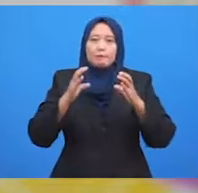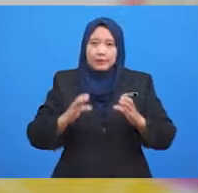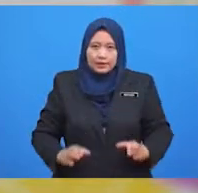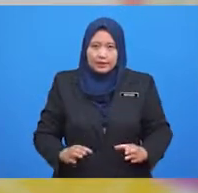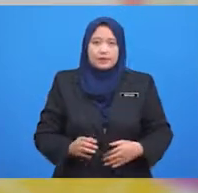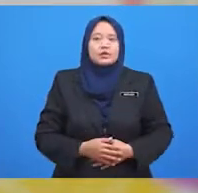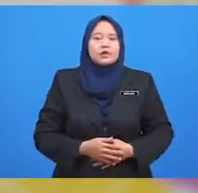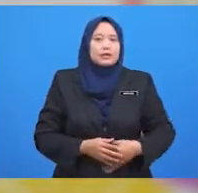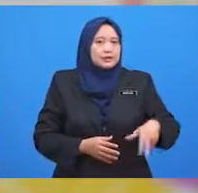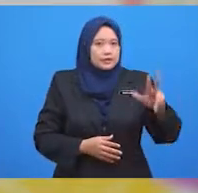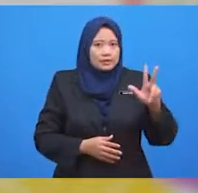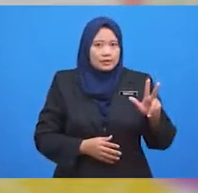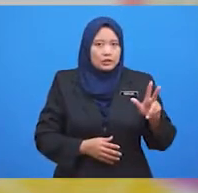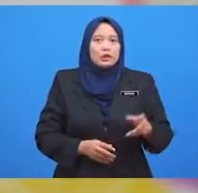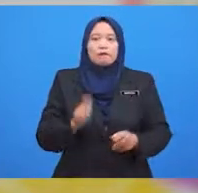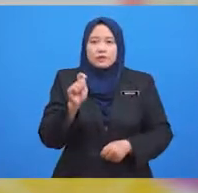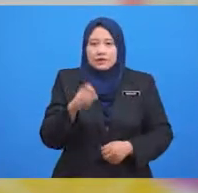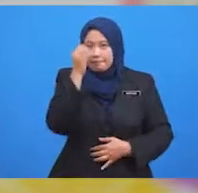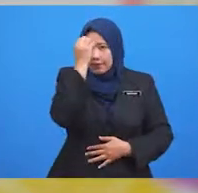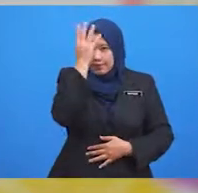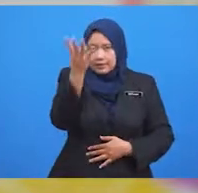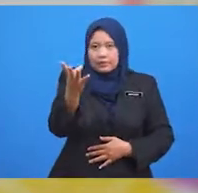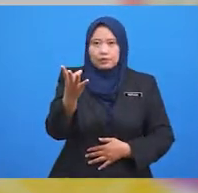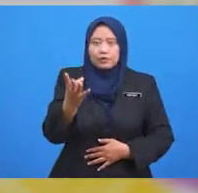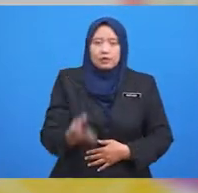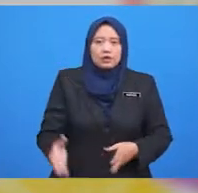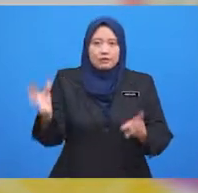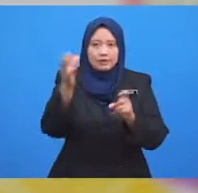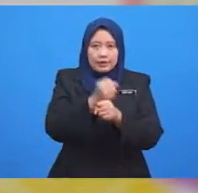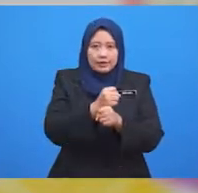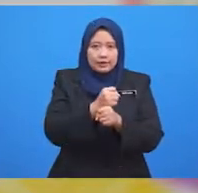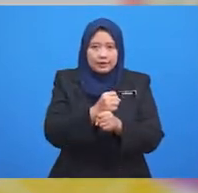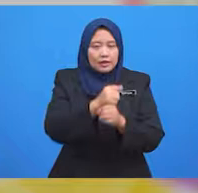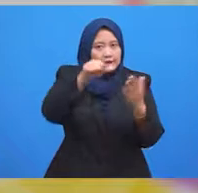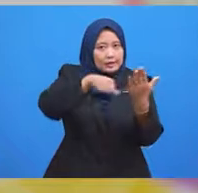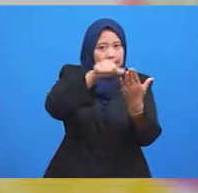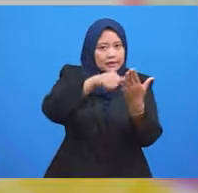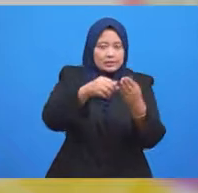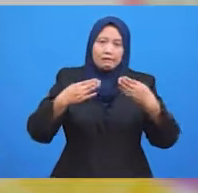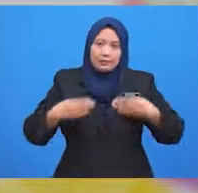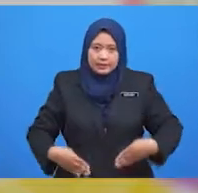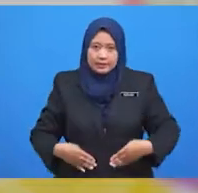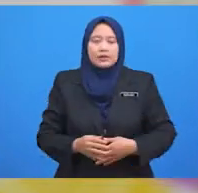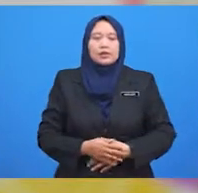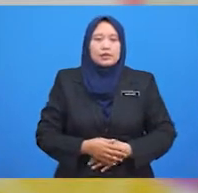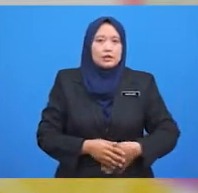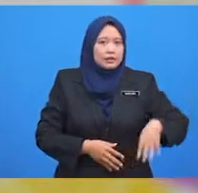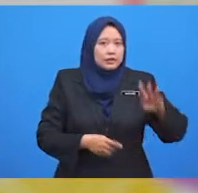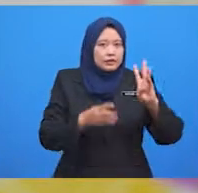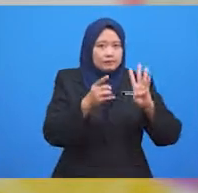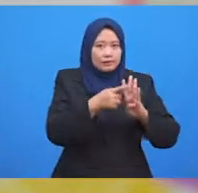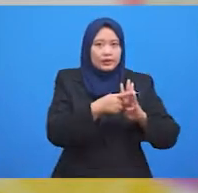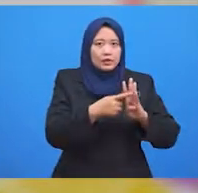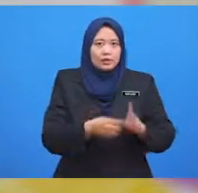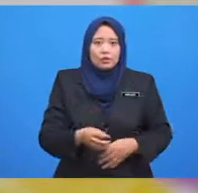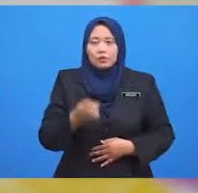3. Menerangkan dapatan analisa badan. 4. Menyarankan pakej